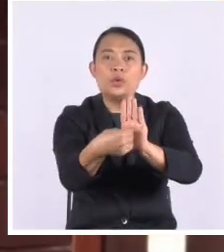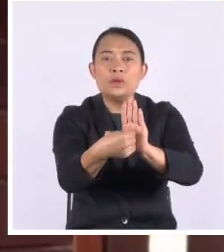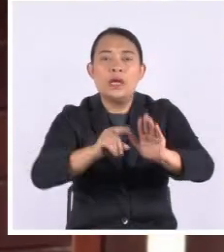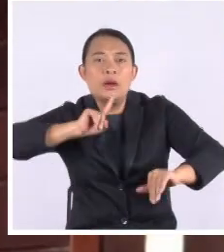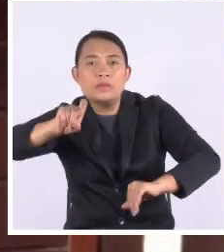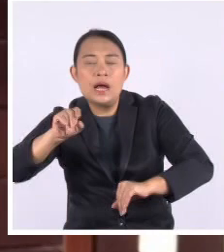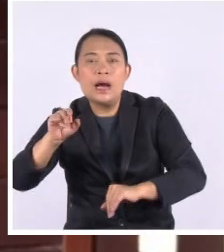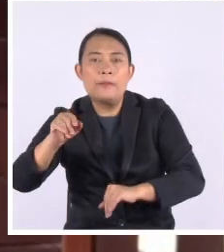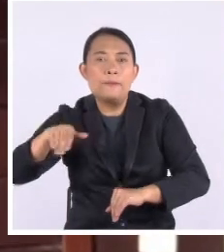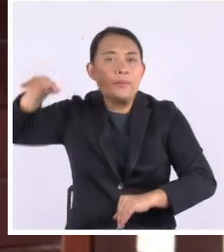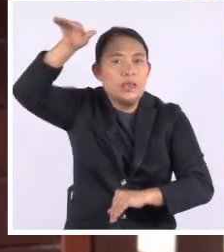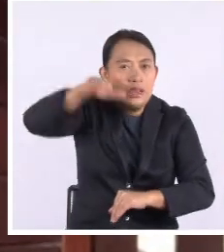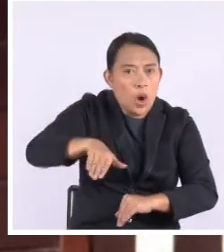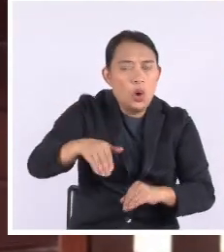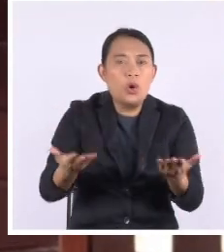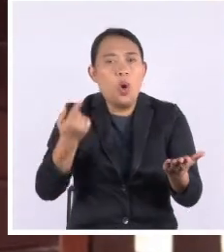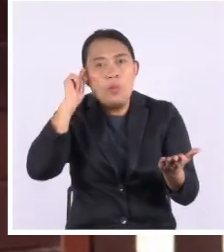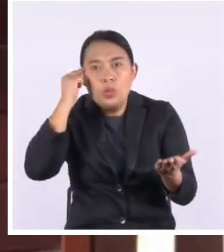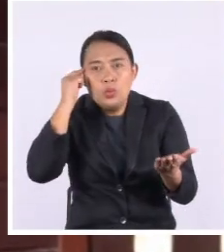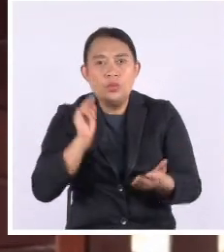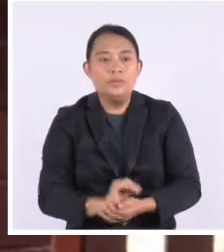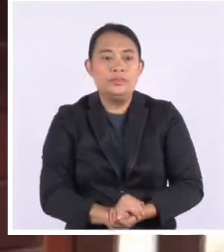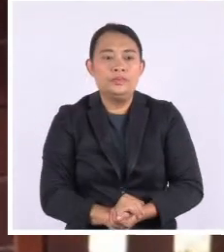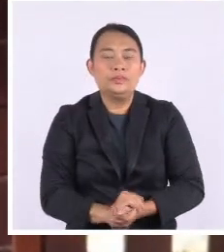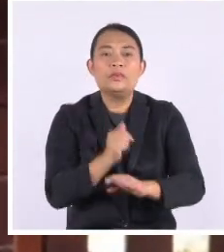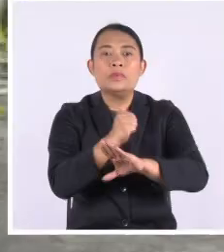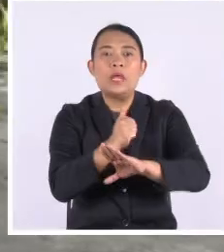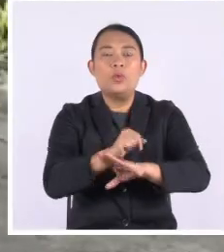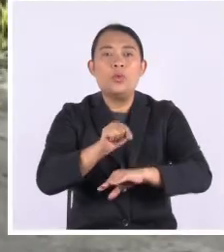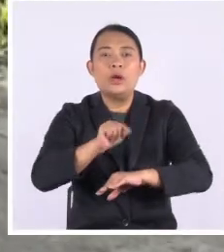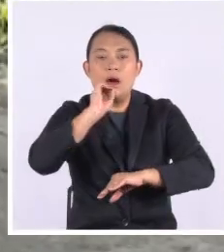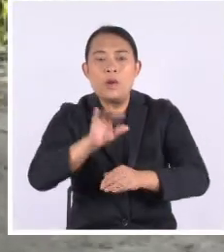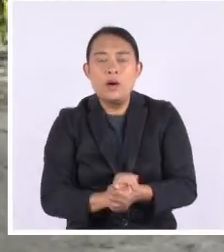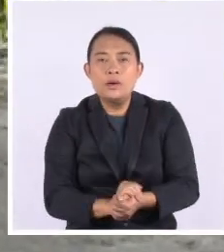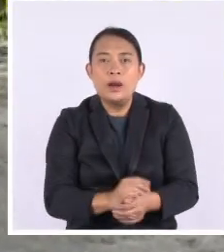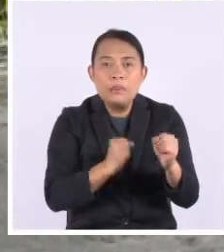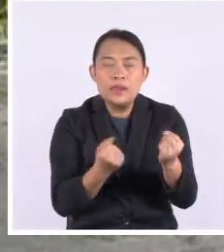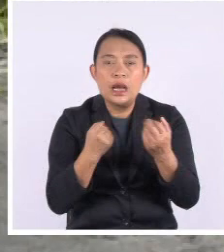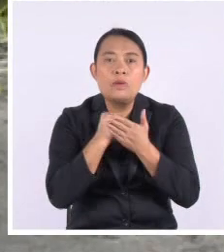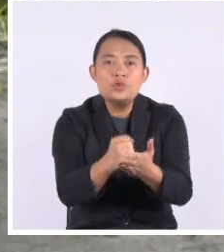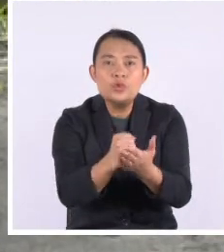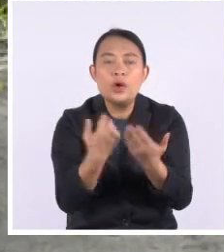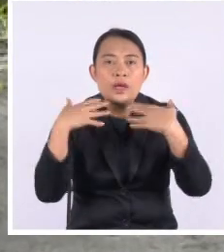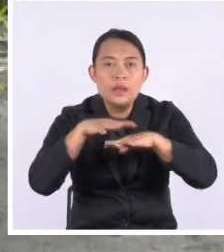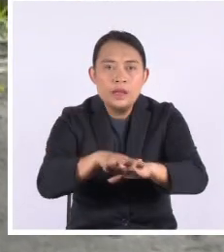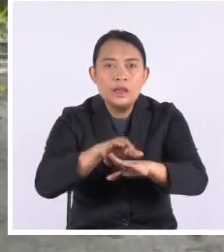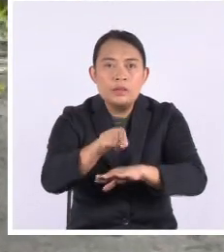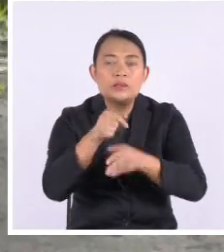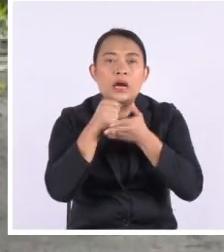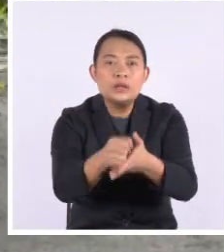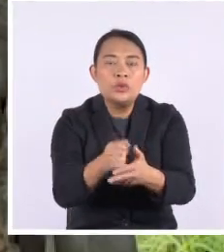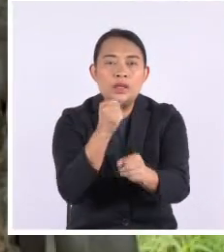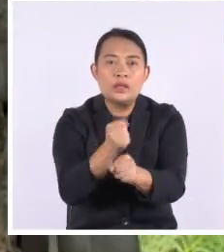พี่น้องก็ไม่รู้เลยว่ามีใครบ้างแต่ว่าอดีตผู้ใหญ่บ้านเนี่ยเคยพยายามติดต่อให้ความช่วยเหลือจนกระทั่งทำบัตรประชาชนให้ยายออน